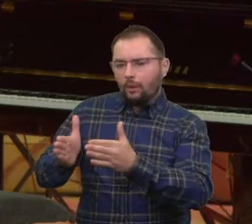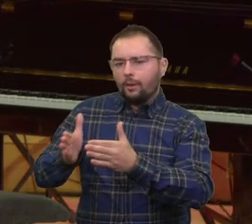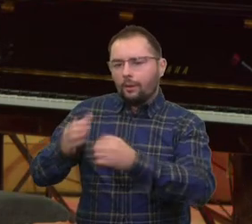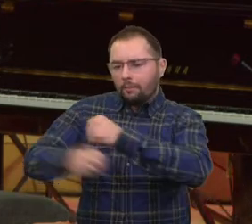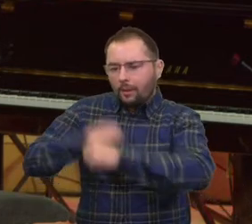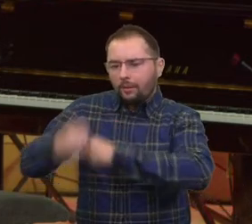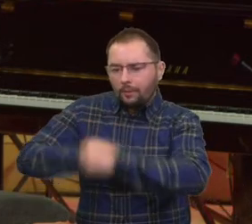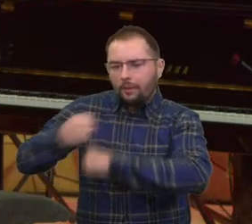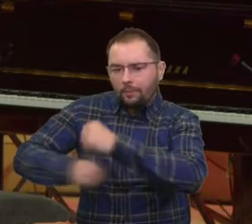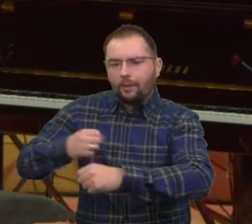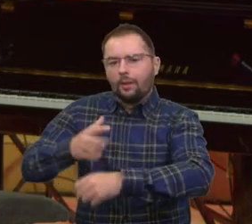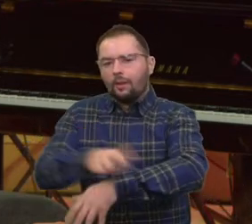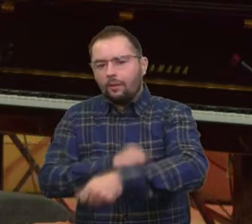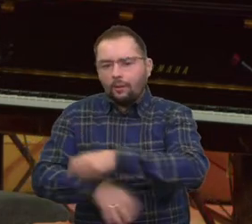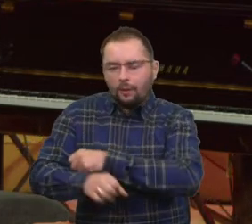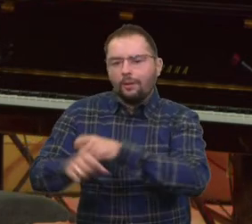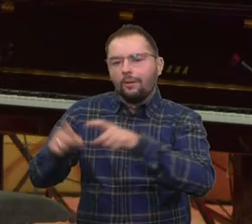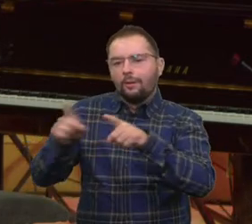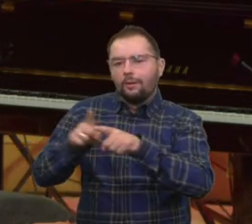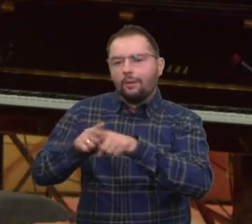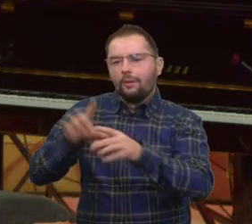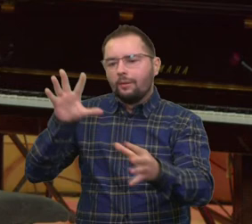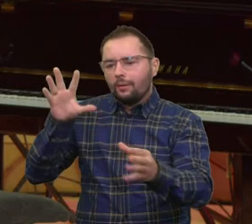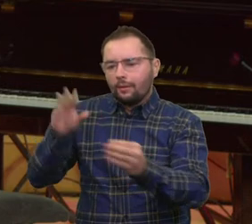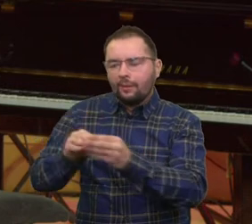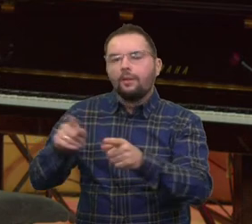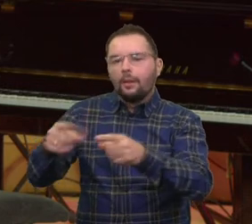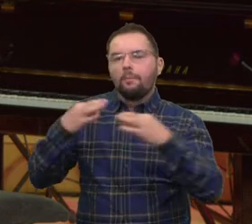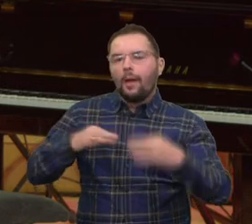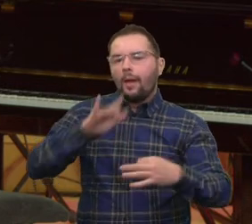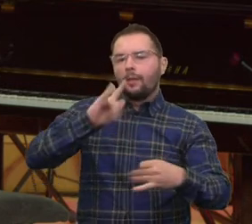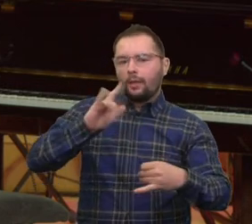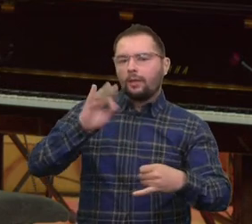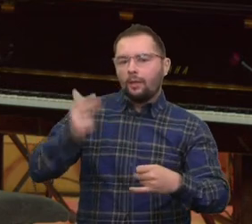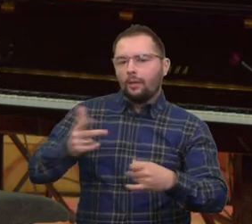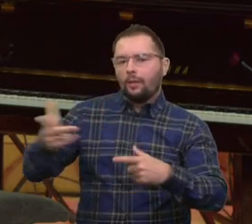latach 80., bo z Jurkiem Stępniem